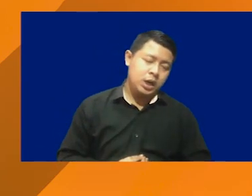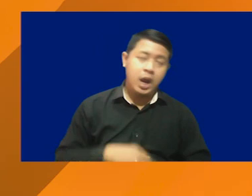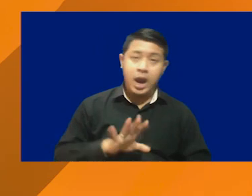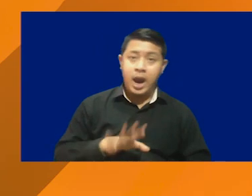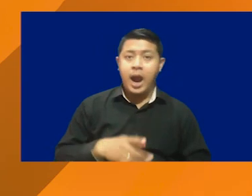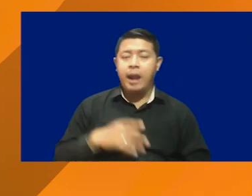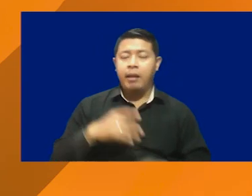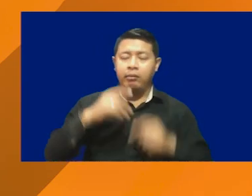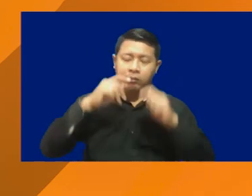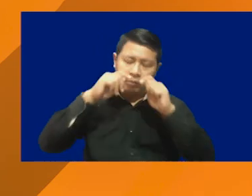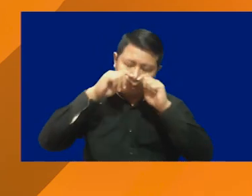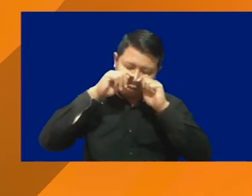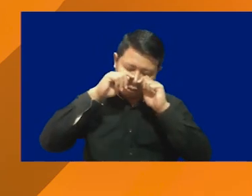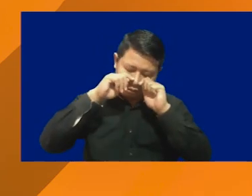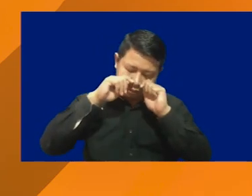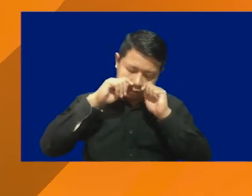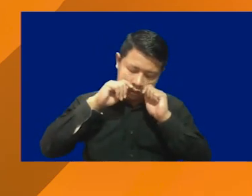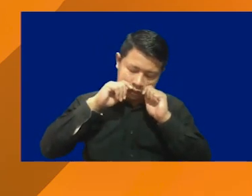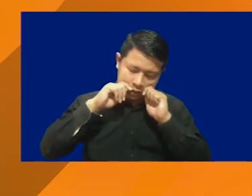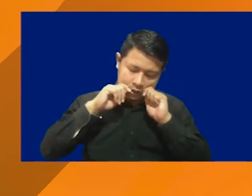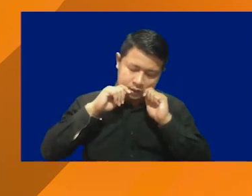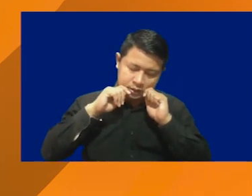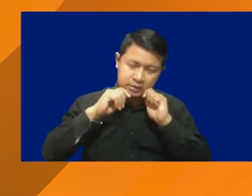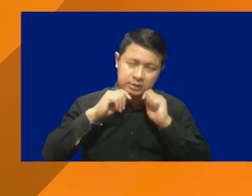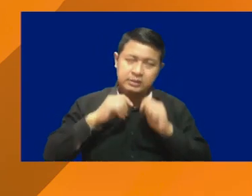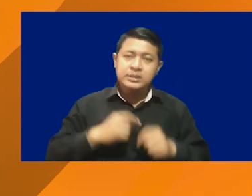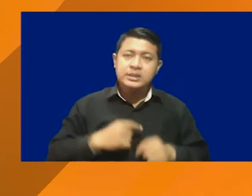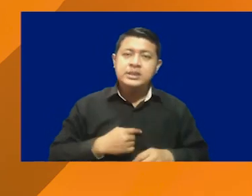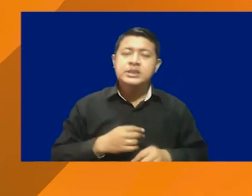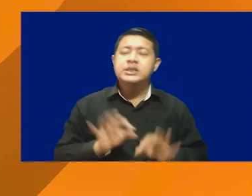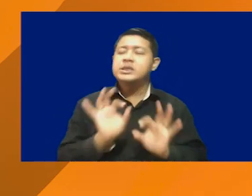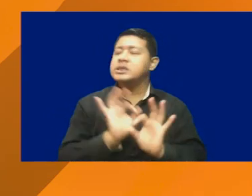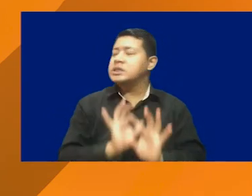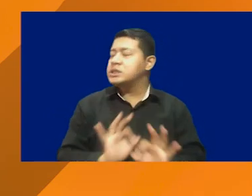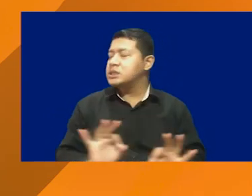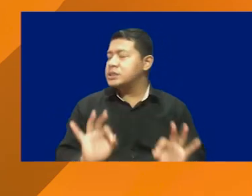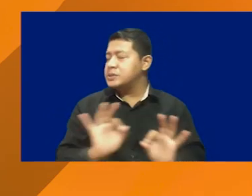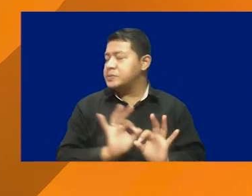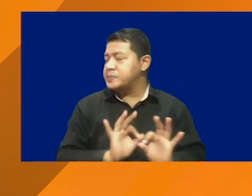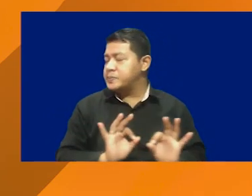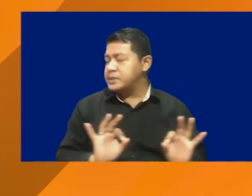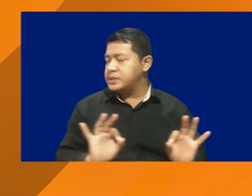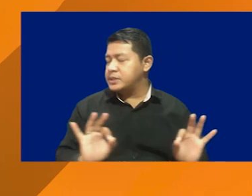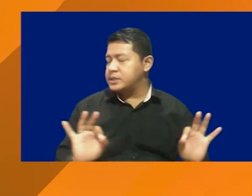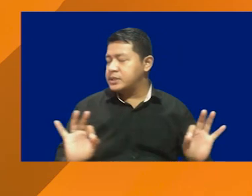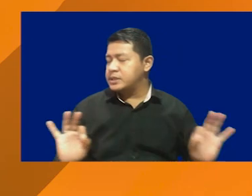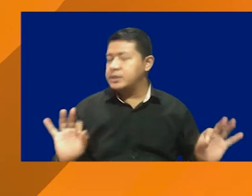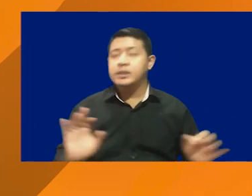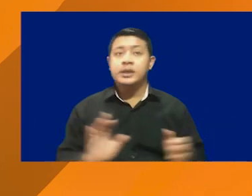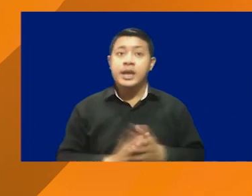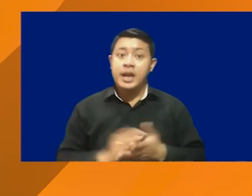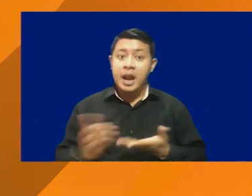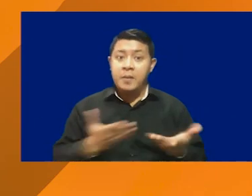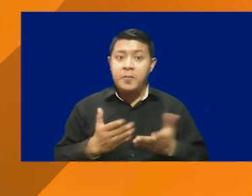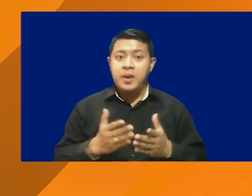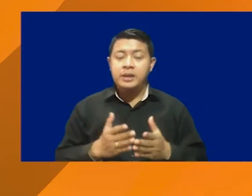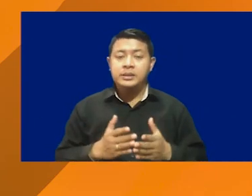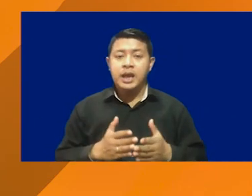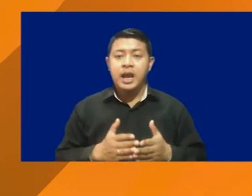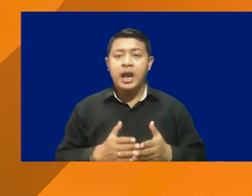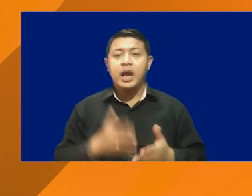kecewa. Kemudian anak akan menangis. Anak merasa kesepian, tidak ada